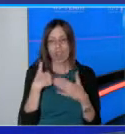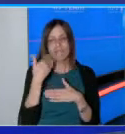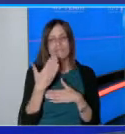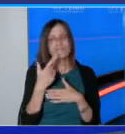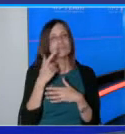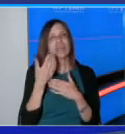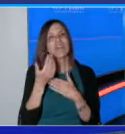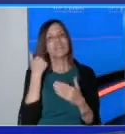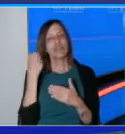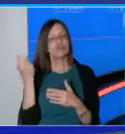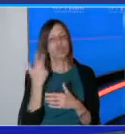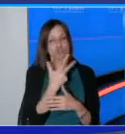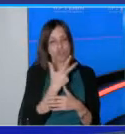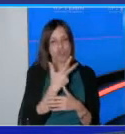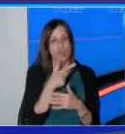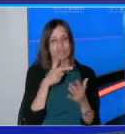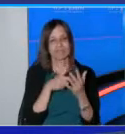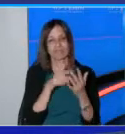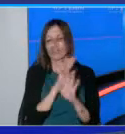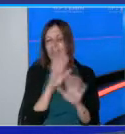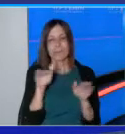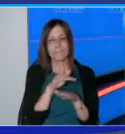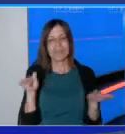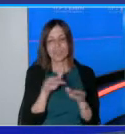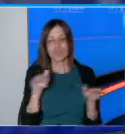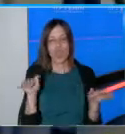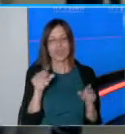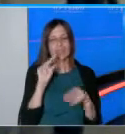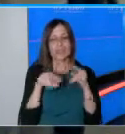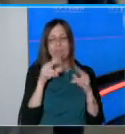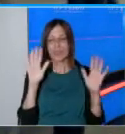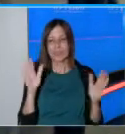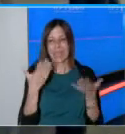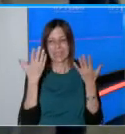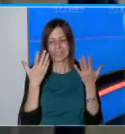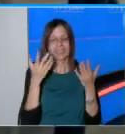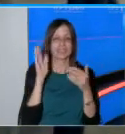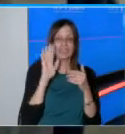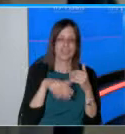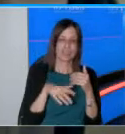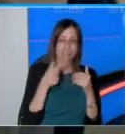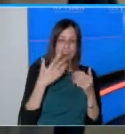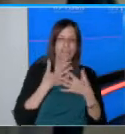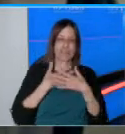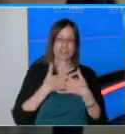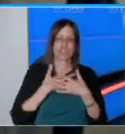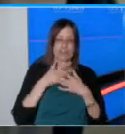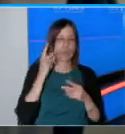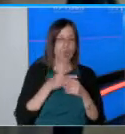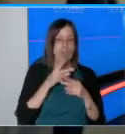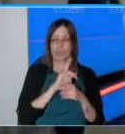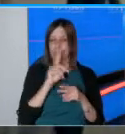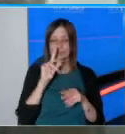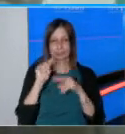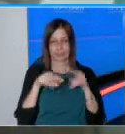כשלושה שבועות, באמת על היעדר מיטות טיפול נמרץ, על קטע של באמת מנשמים חולים לא בטיפול